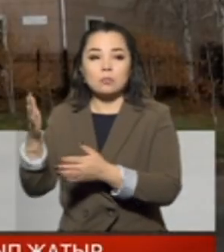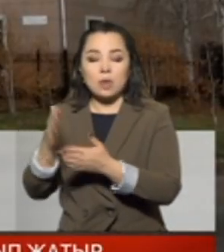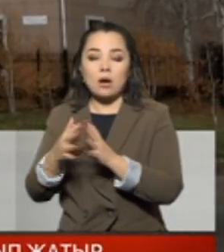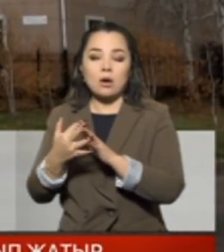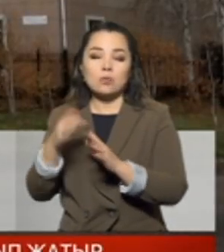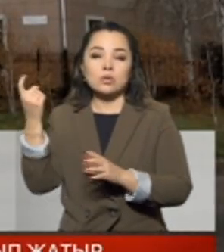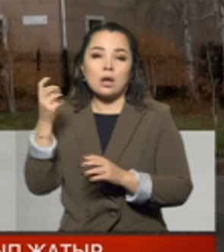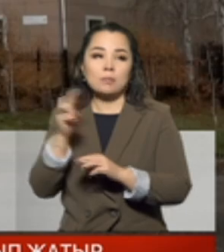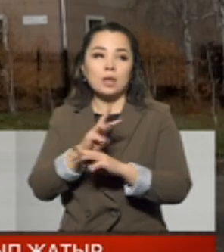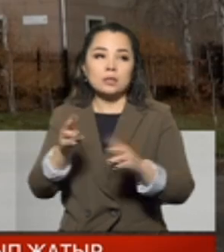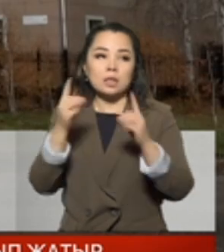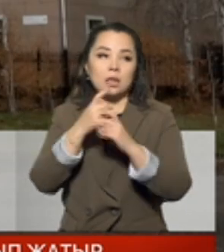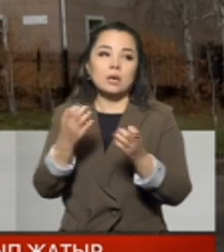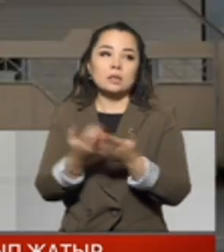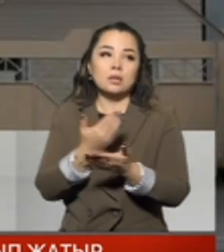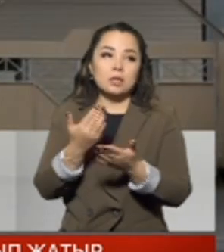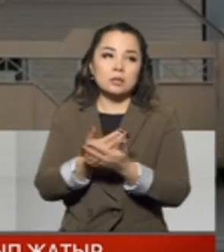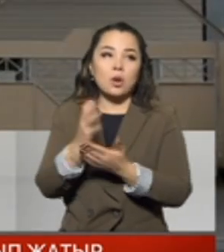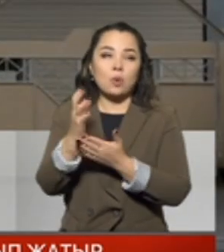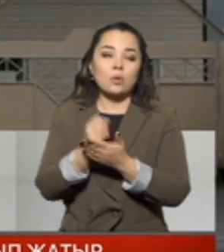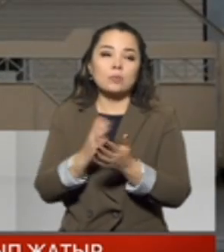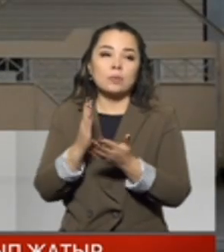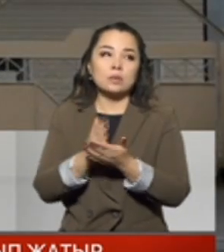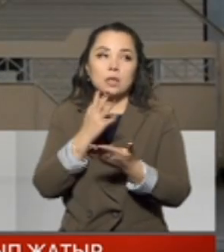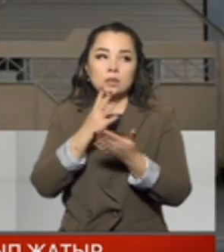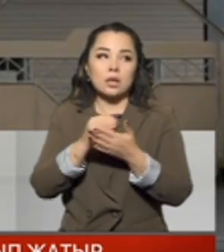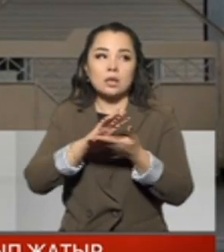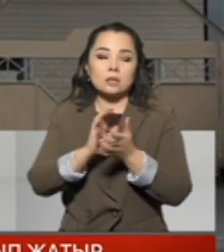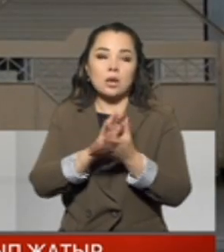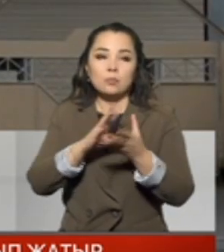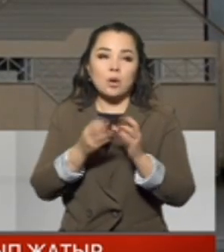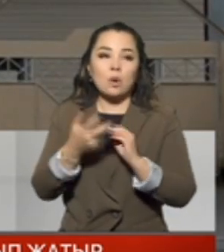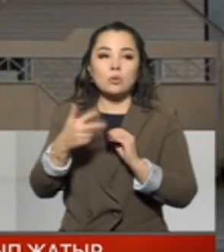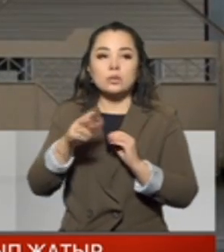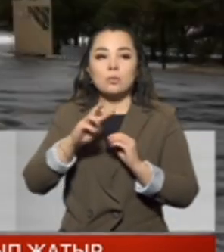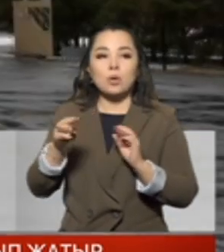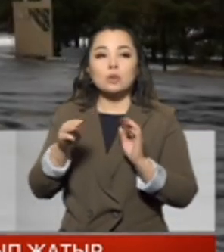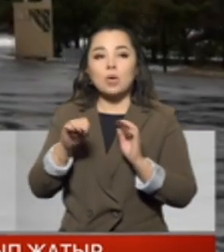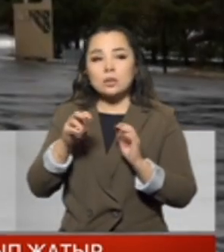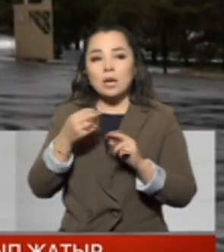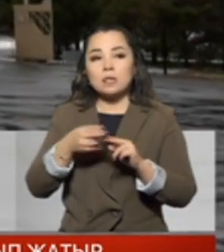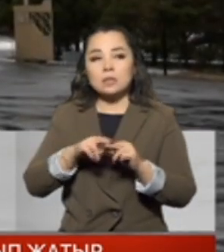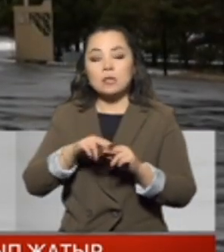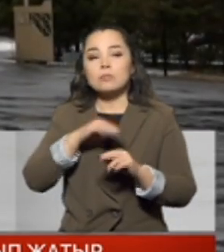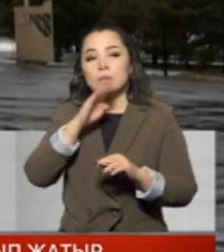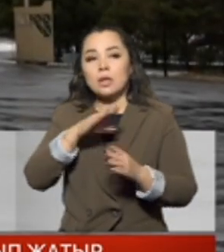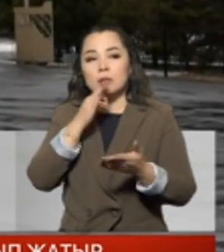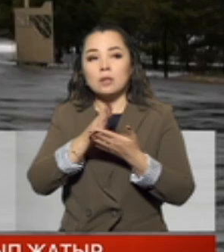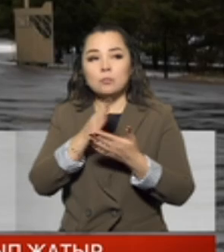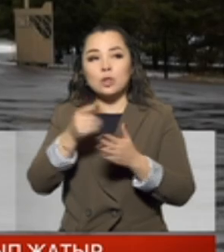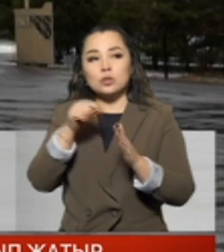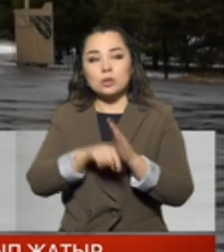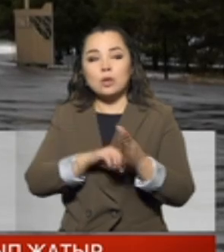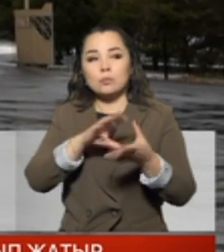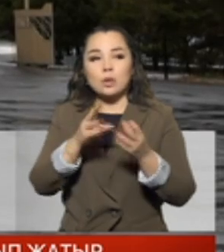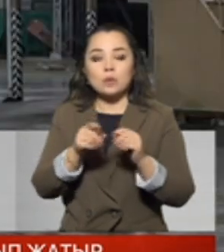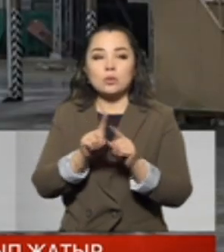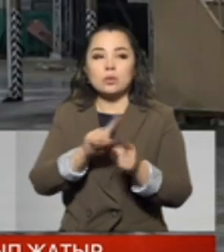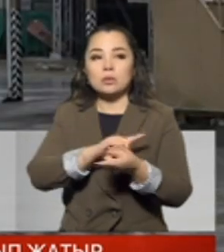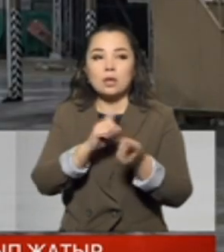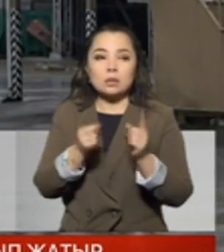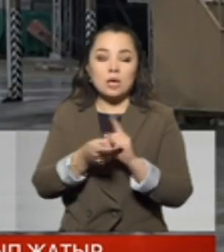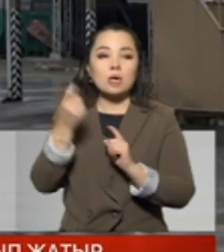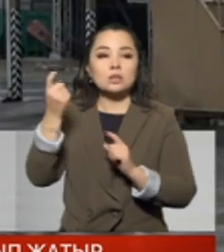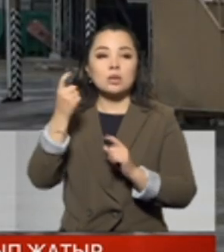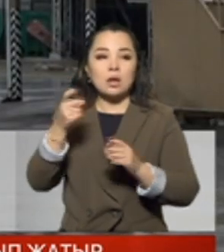шаруашылығы министрлігінің мәліметінше еліміздегі қоймалардың жалпы сыйымдылығы 30 миллион тонна. Демек орын жеткілікті. Ал іс жүзінде керісінше